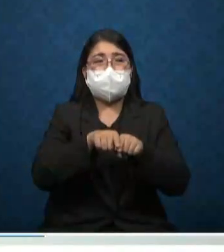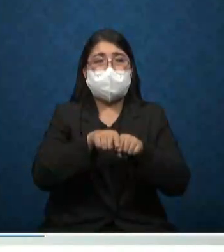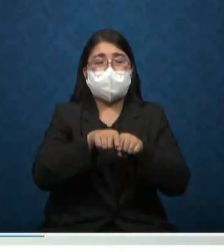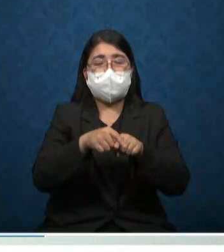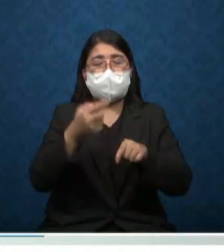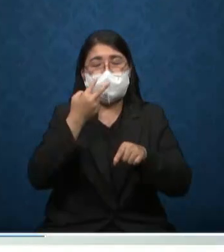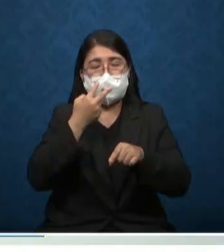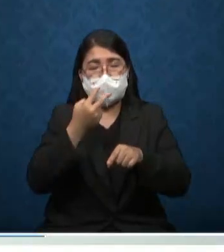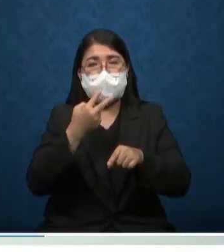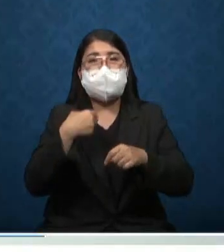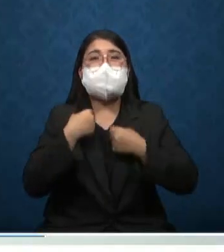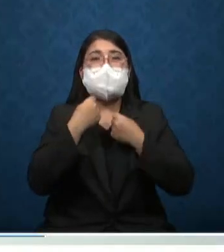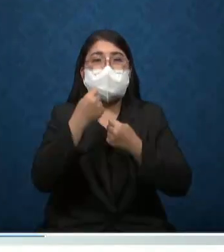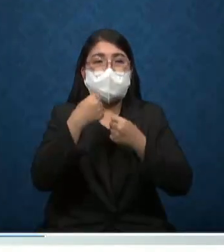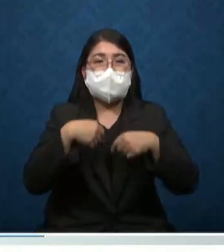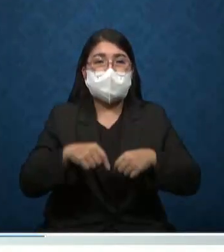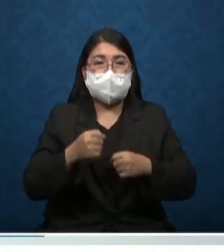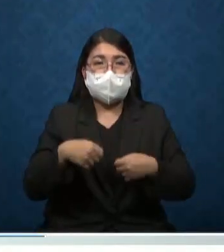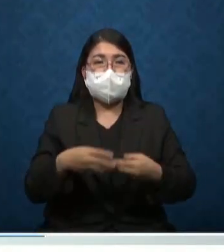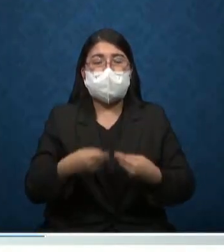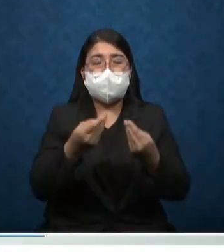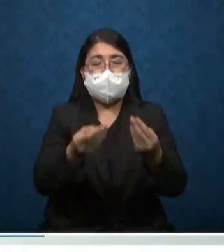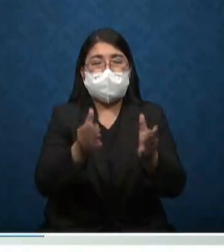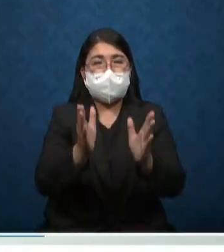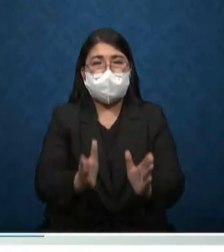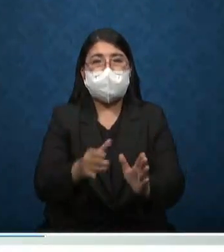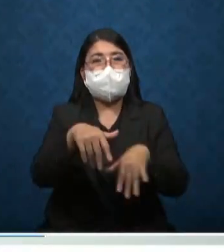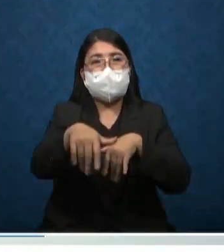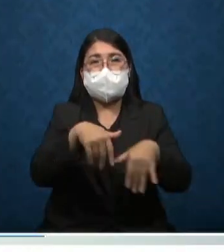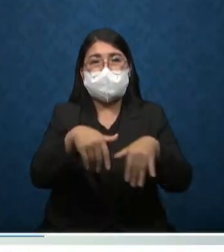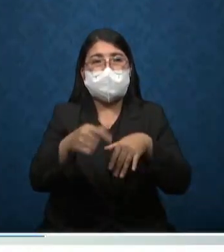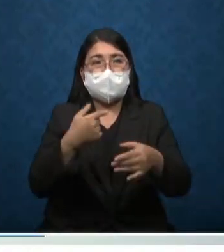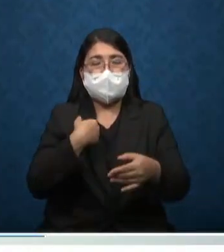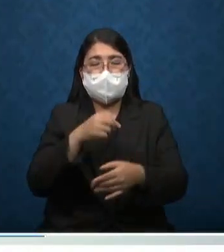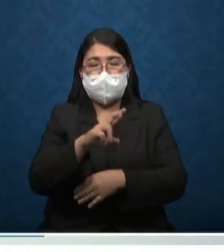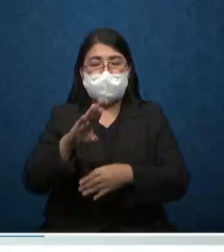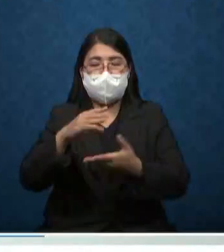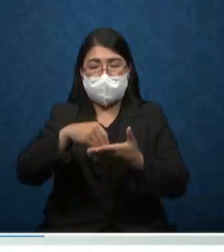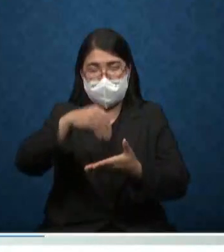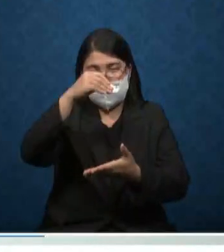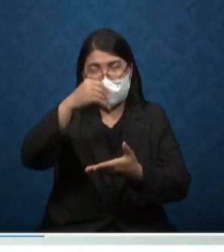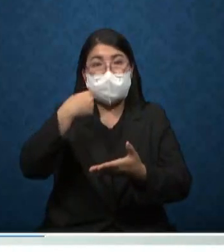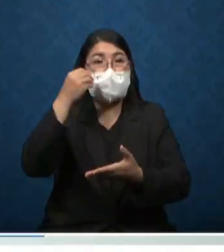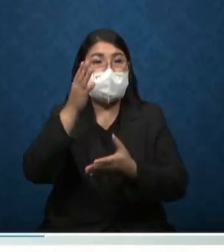ะในการที่จะเป็นพลังให้กับทุกๆคนได้เข้าสู่ระบบการศึกษาได้เข้าสู่การเรียนรู้